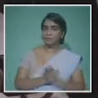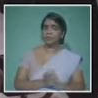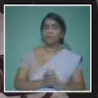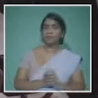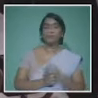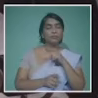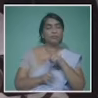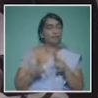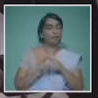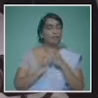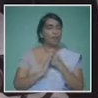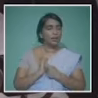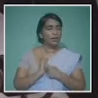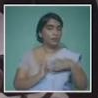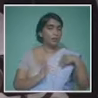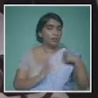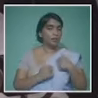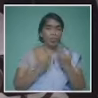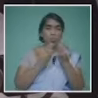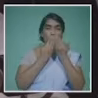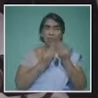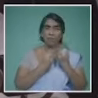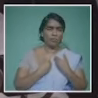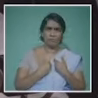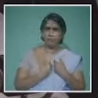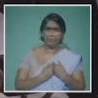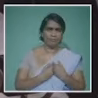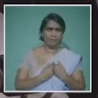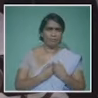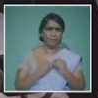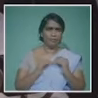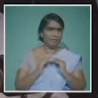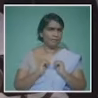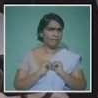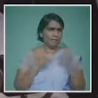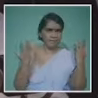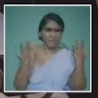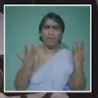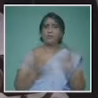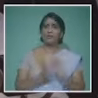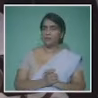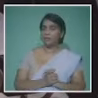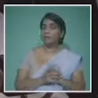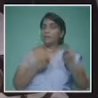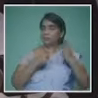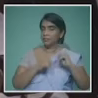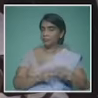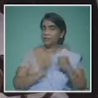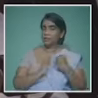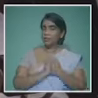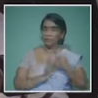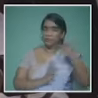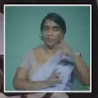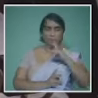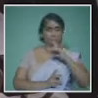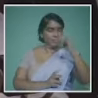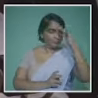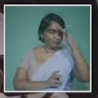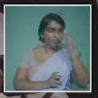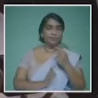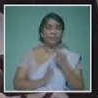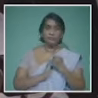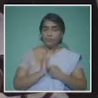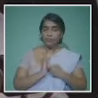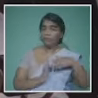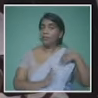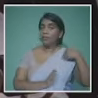පැවැත්වීම. එම නිසා නීතිපතිතුමාගේ උපදෙස් ලබා ගැනීම කිසිසේත් අවශ්‍ය වන්නේ නැහැ. අනෙක ගරු නියෝජ්‍ය කතානායකතුමනි